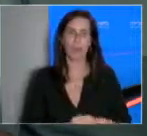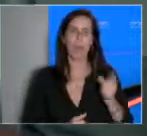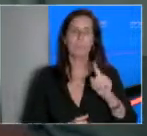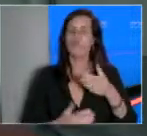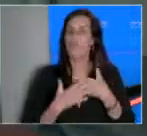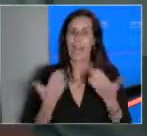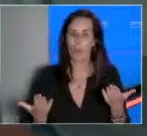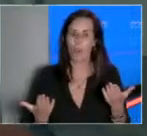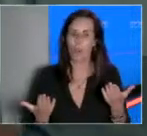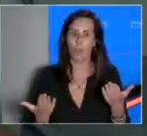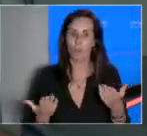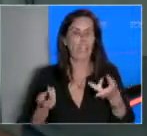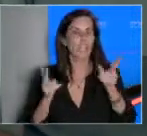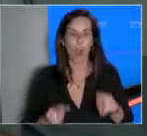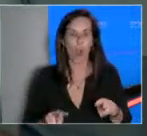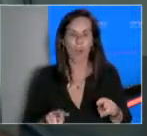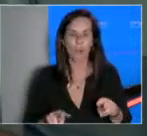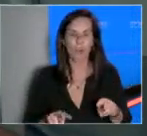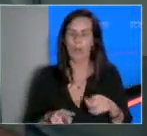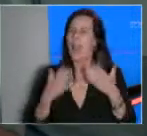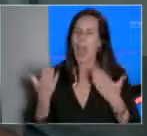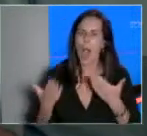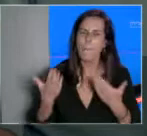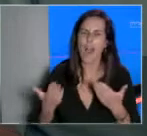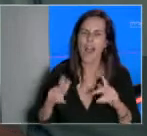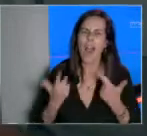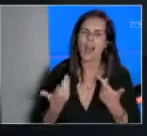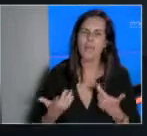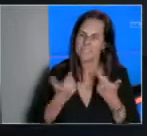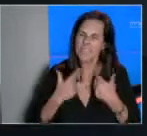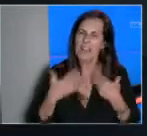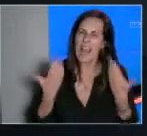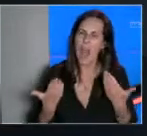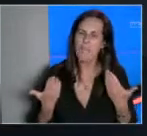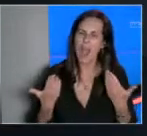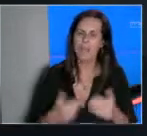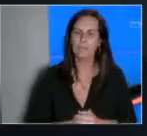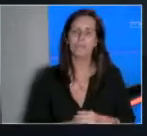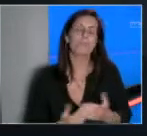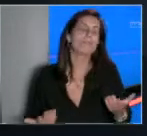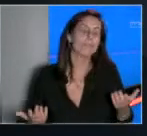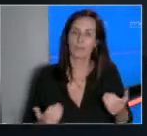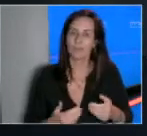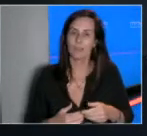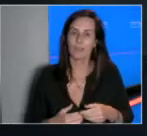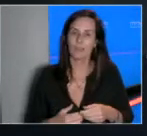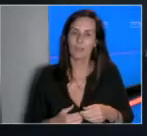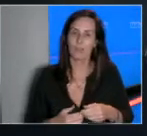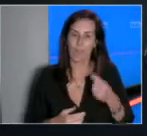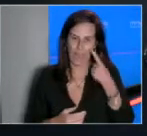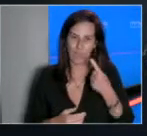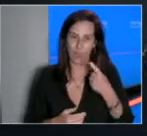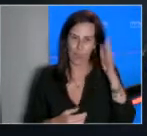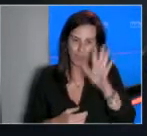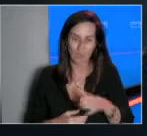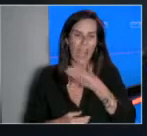למישהו שאין לו את היכולת הזאת. למה? למה? תסביר לי למה. א', הווידאו שראינו פה כמה